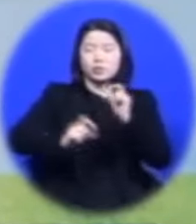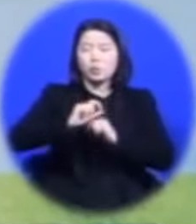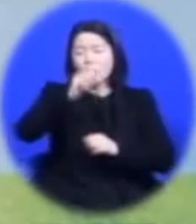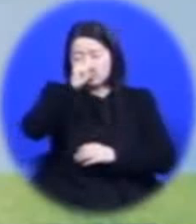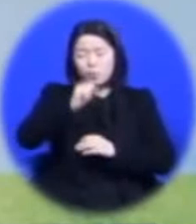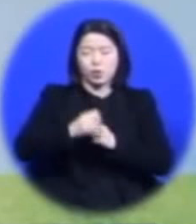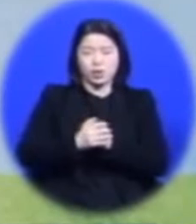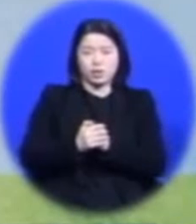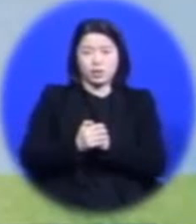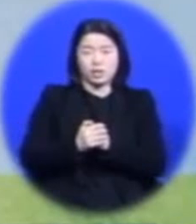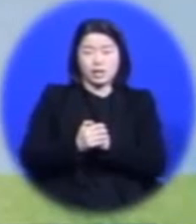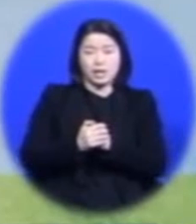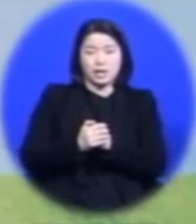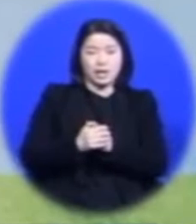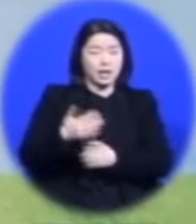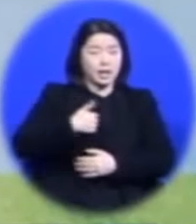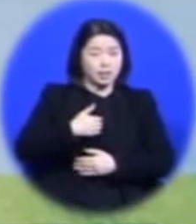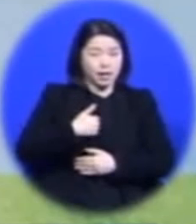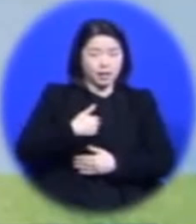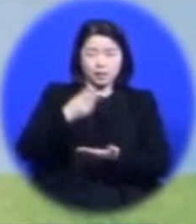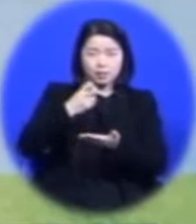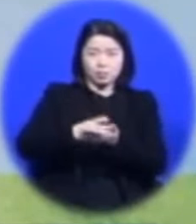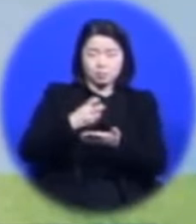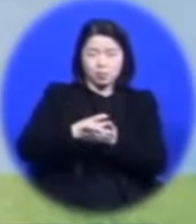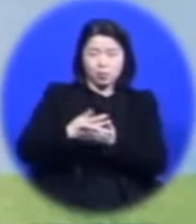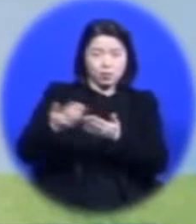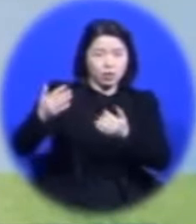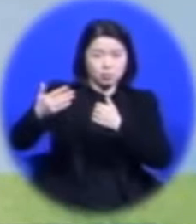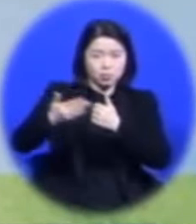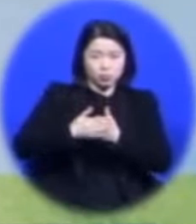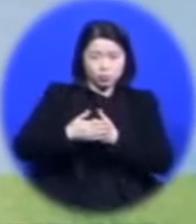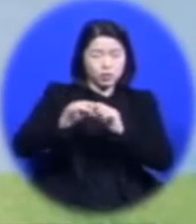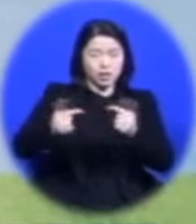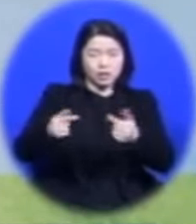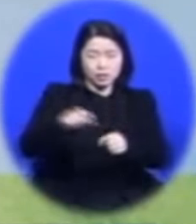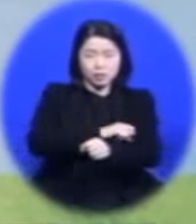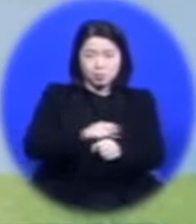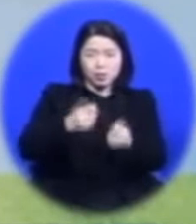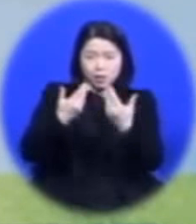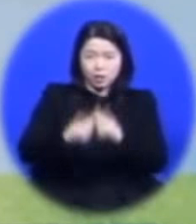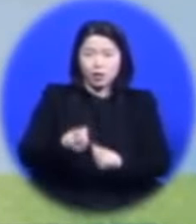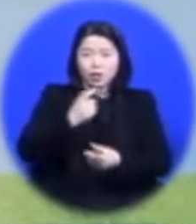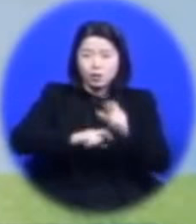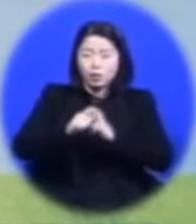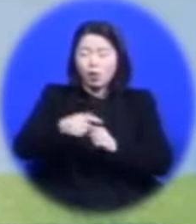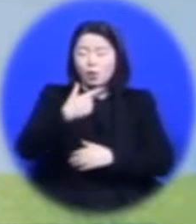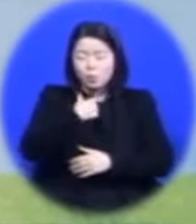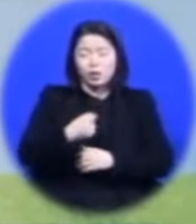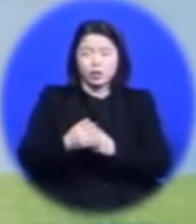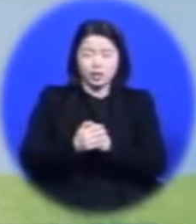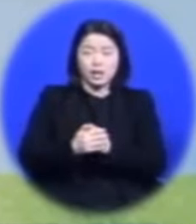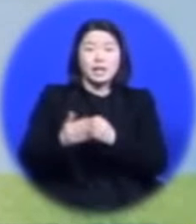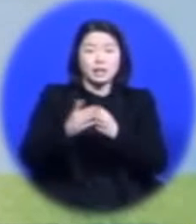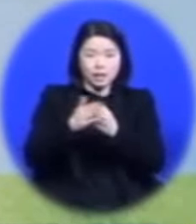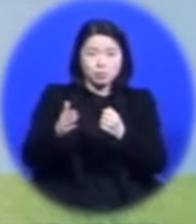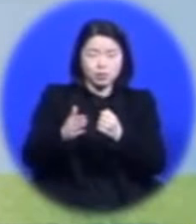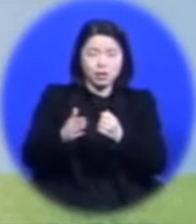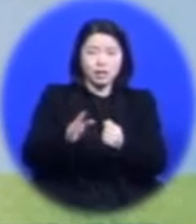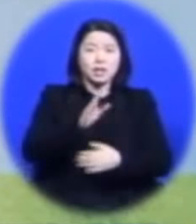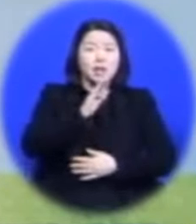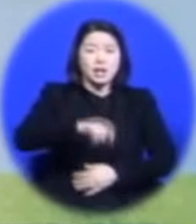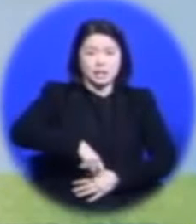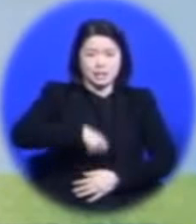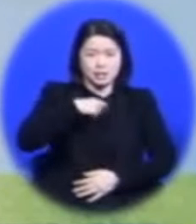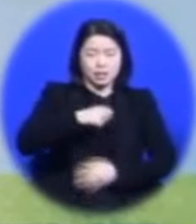좋아해요 나에게는 법이 적용 안 되는 특별 경우를 더 바래요 그러니까 정의가